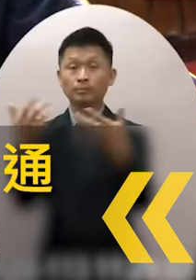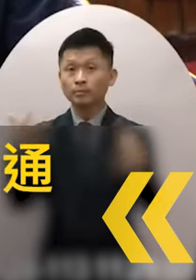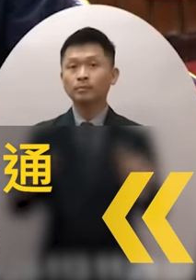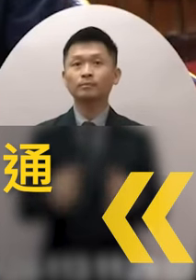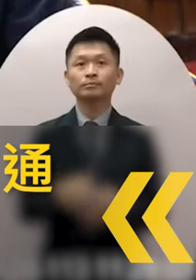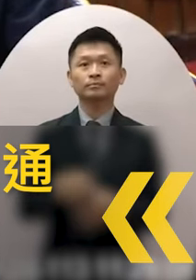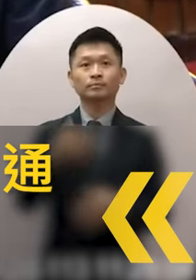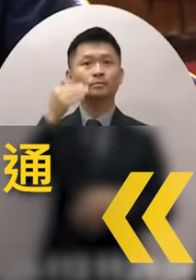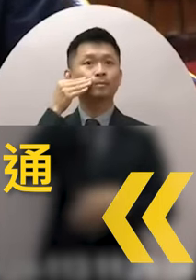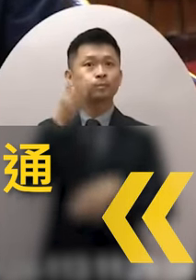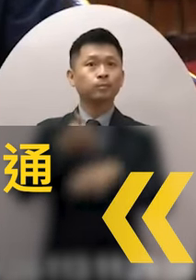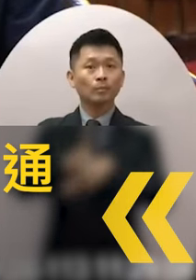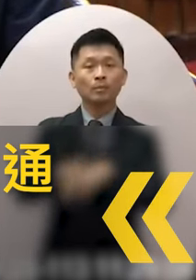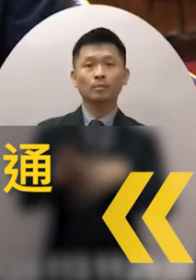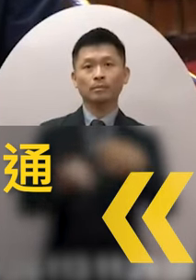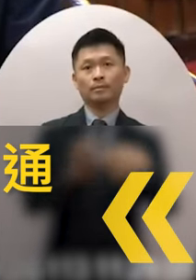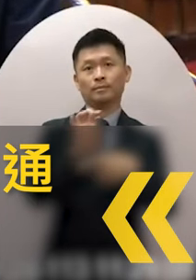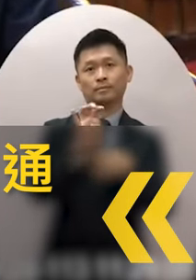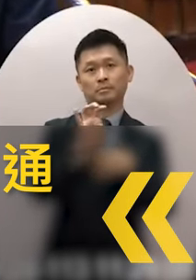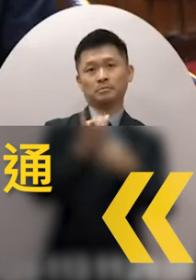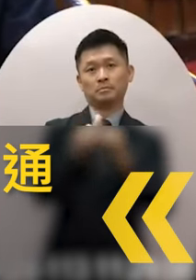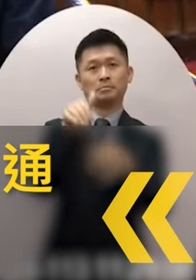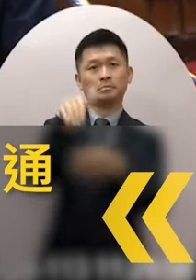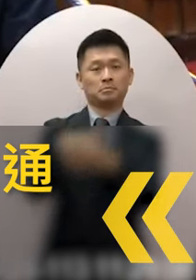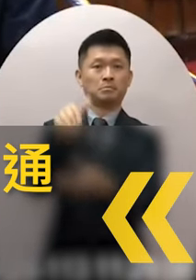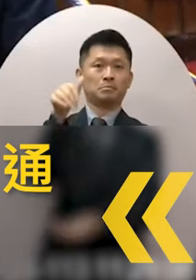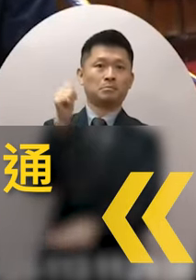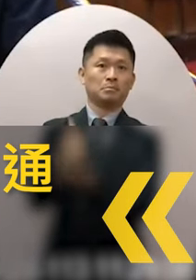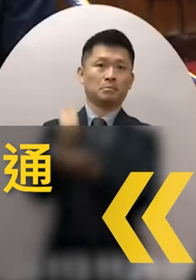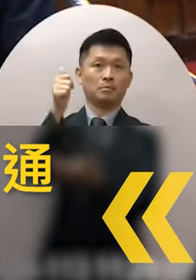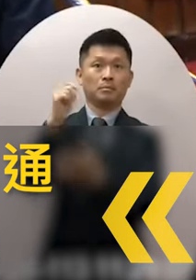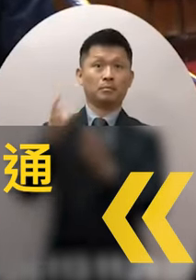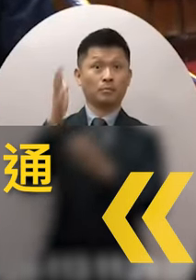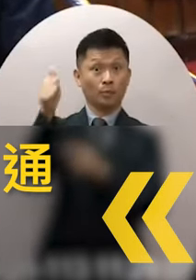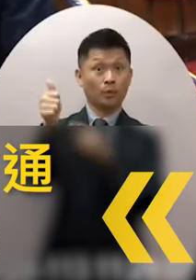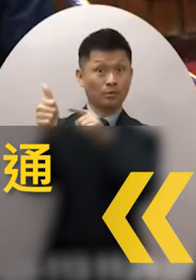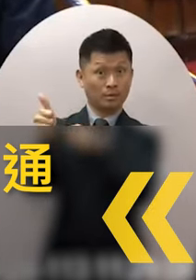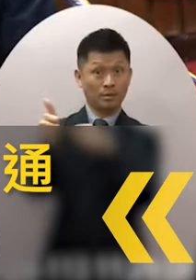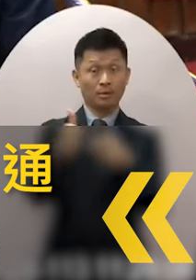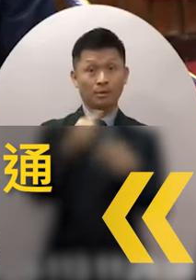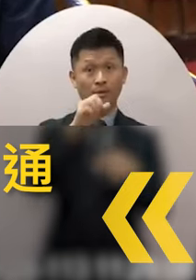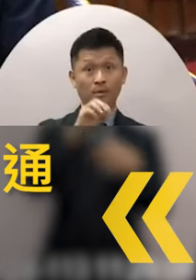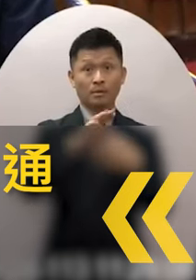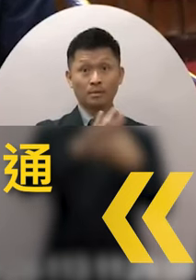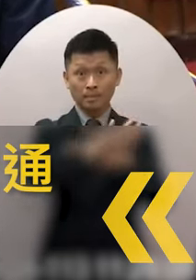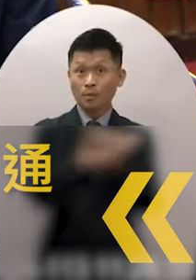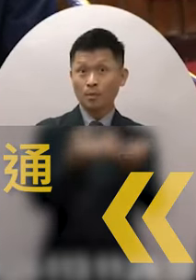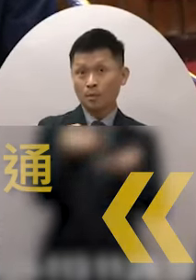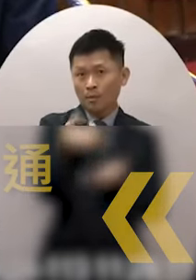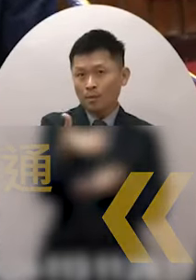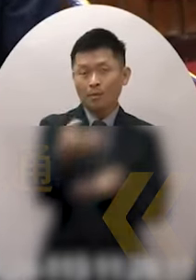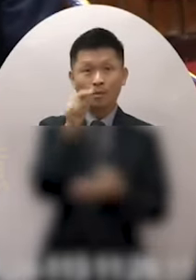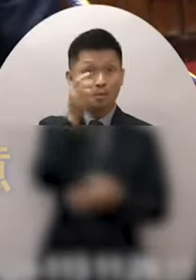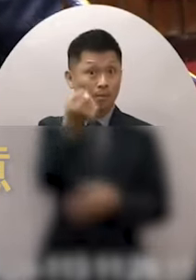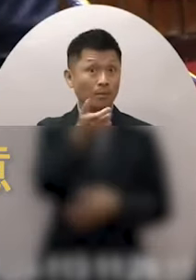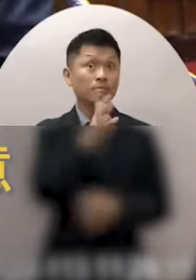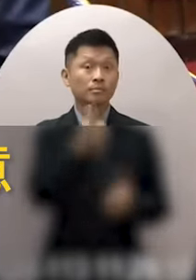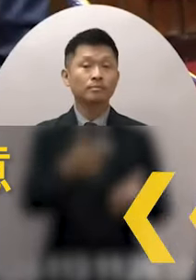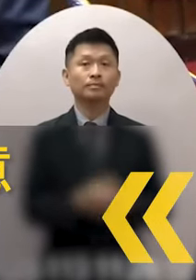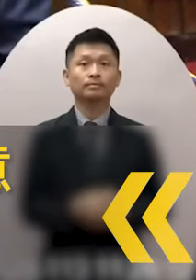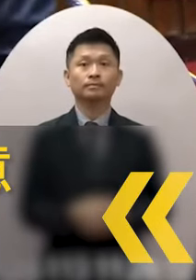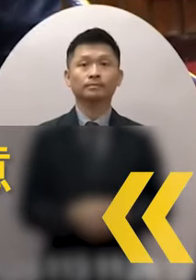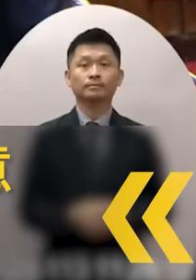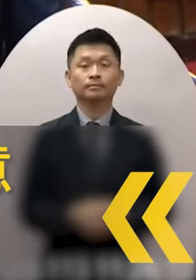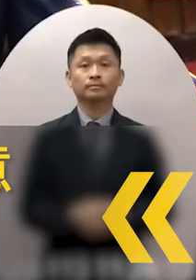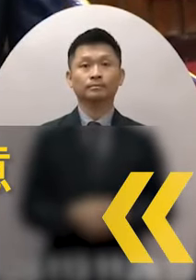个40%的少数民选总统，到目前为止没有打算要跟在野党有任何的沟通。 总统尊重